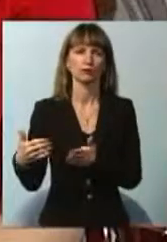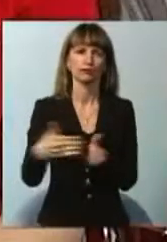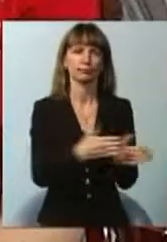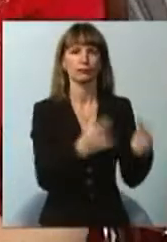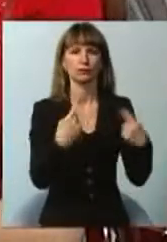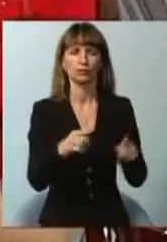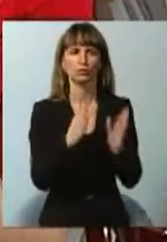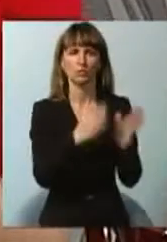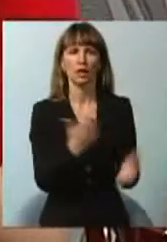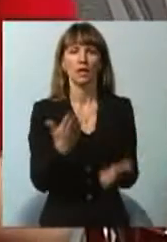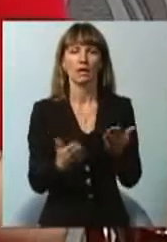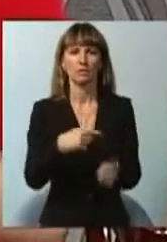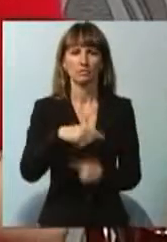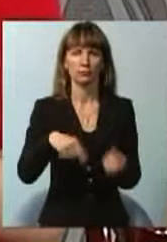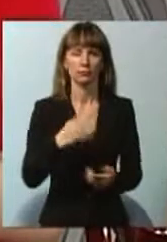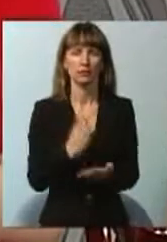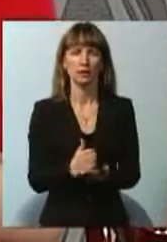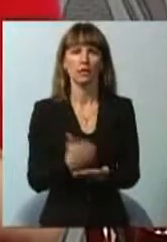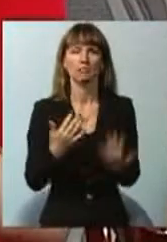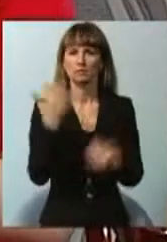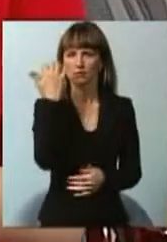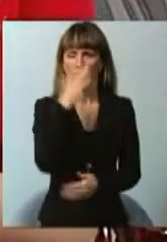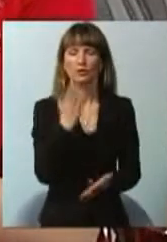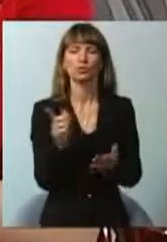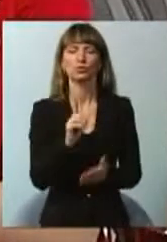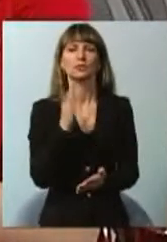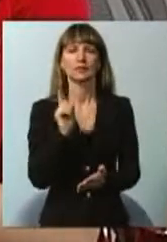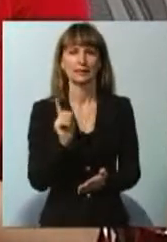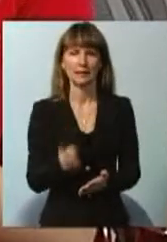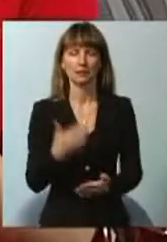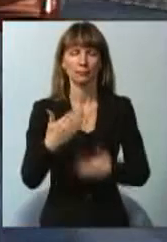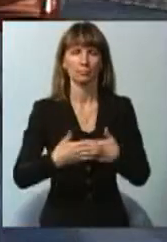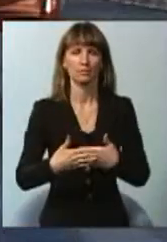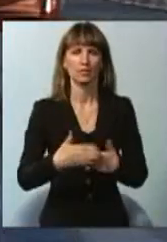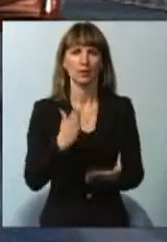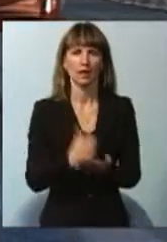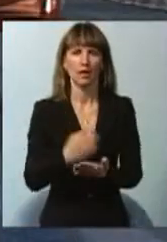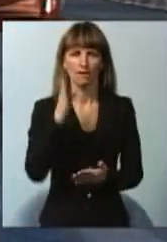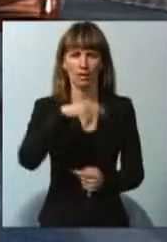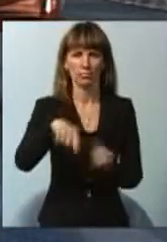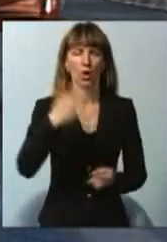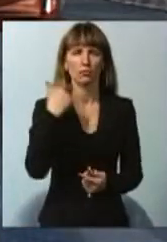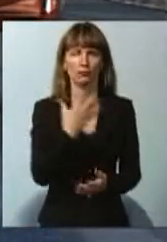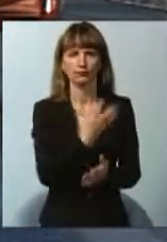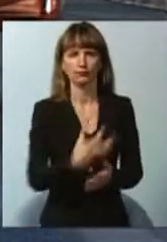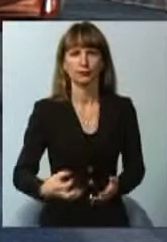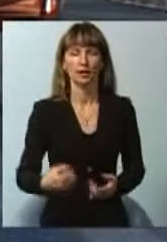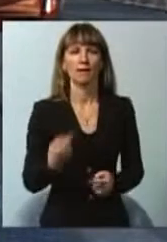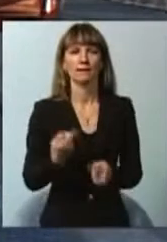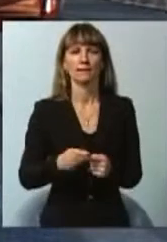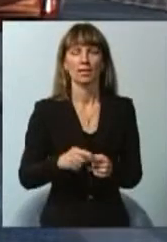водоверту. Або якщо ми прогавимо і не побачимо, що дійсно перед нами буде водоверт, то потім, коли нас затягне вже у цю